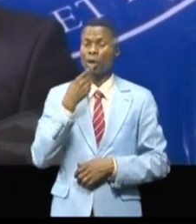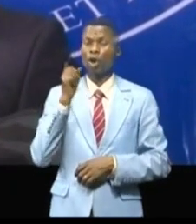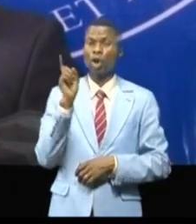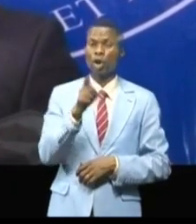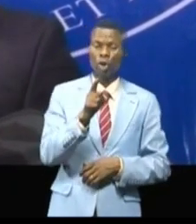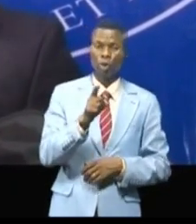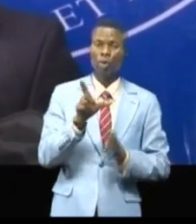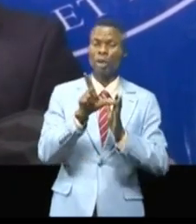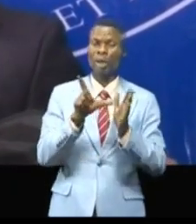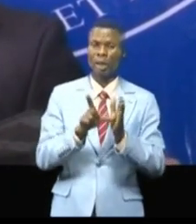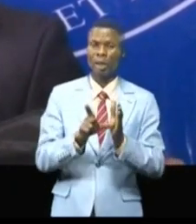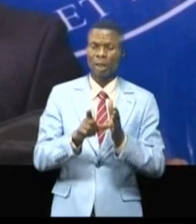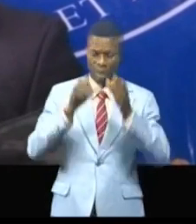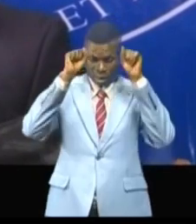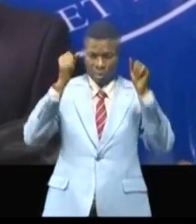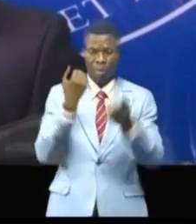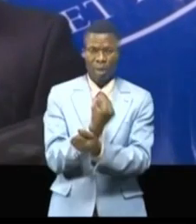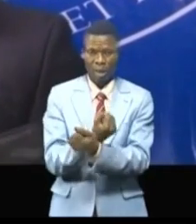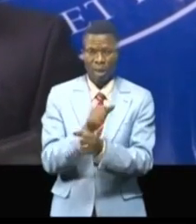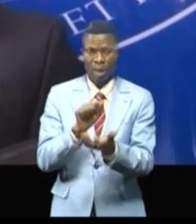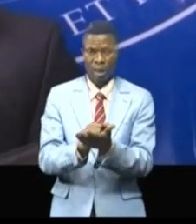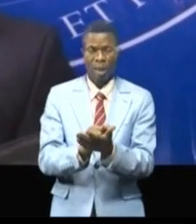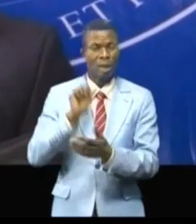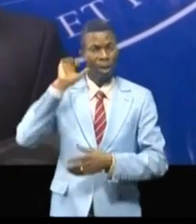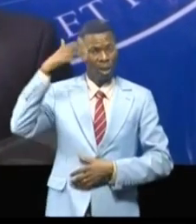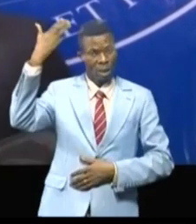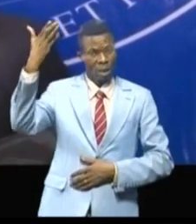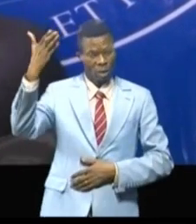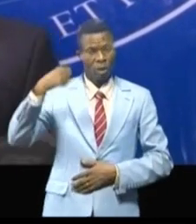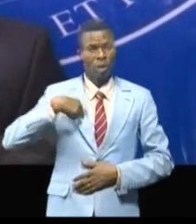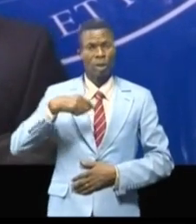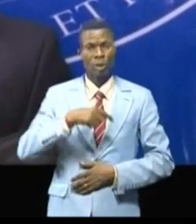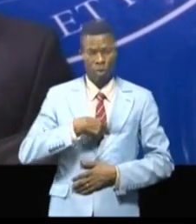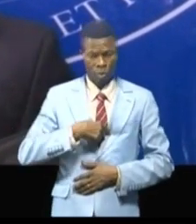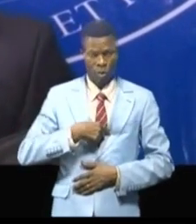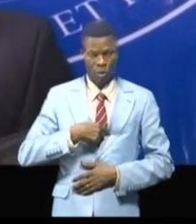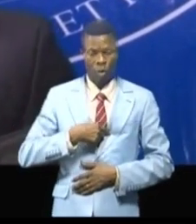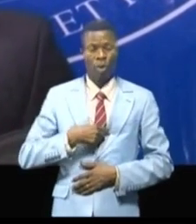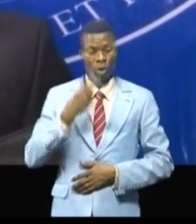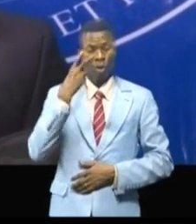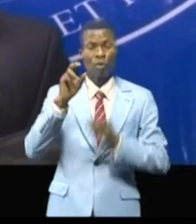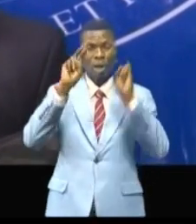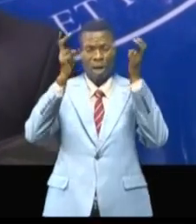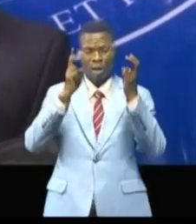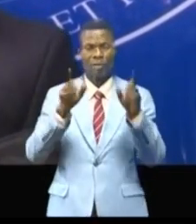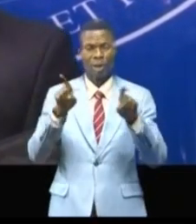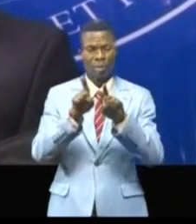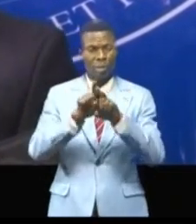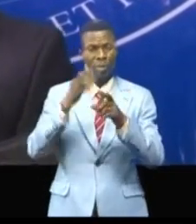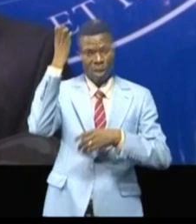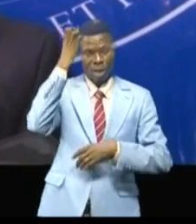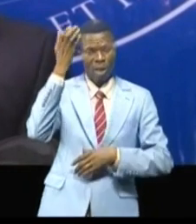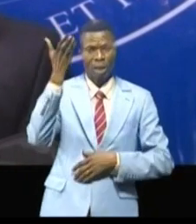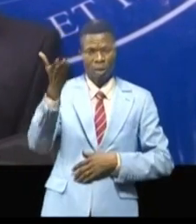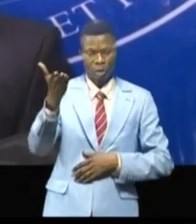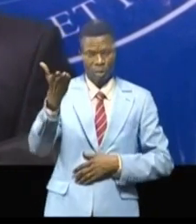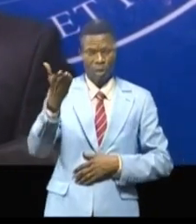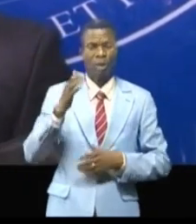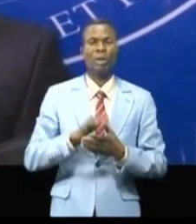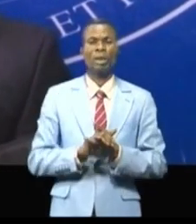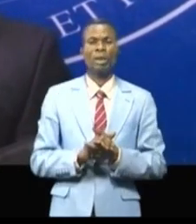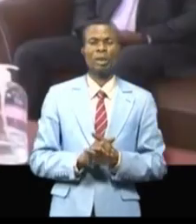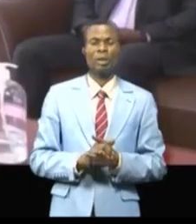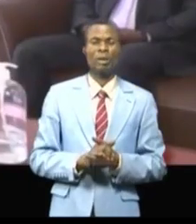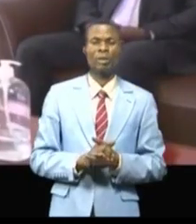le président de la République soient respectées et que demain, nous puissions avoir de villes qui répondent aux normes et aux standards d'autres villes